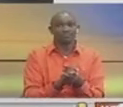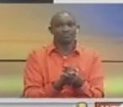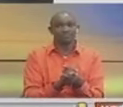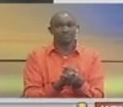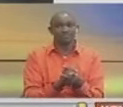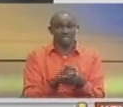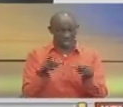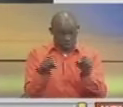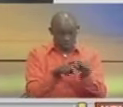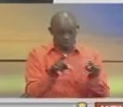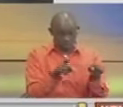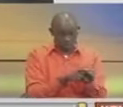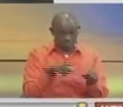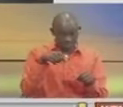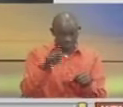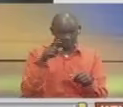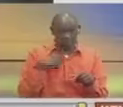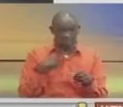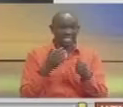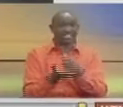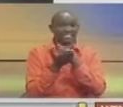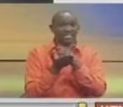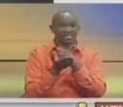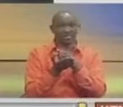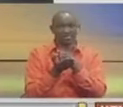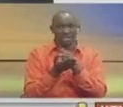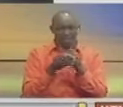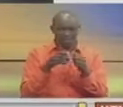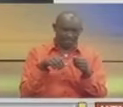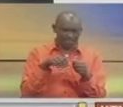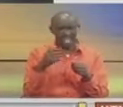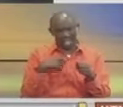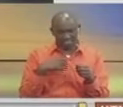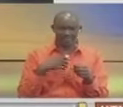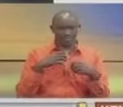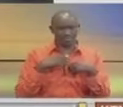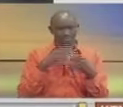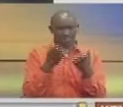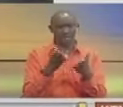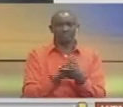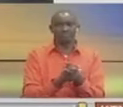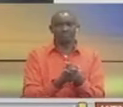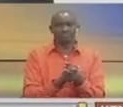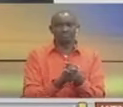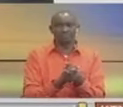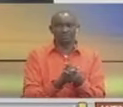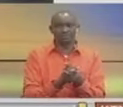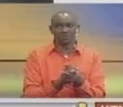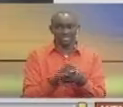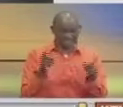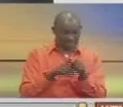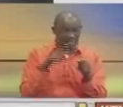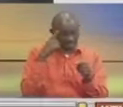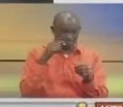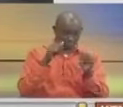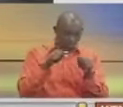and also he was being assisted by some of the people on the ground. Probably it was